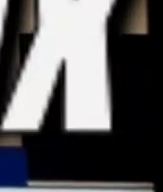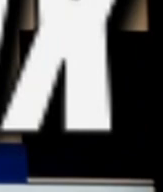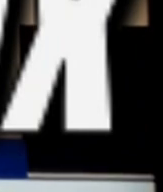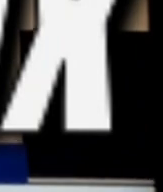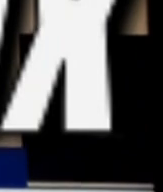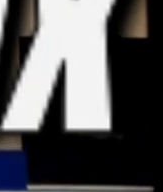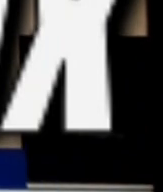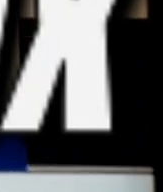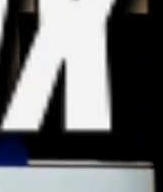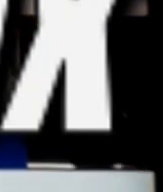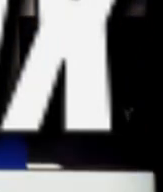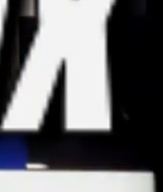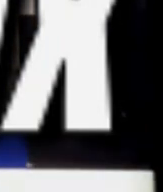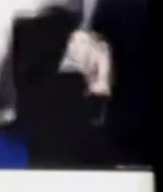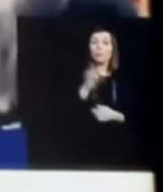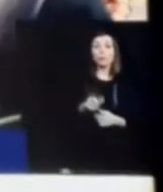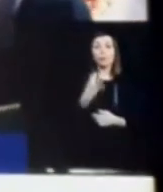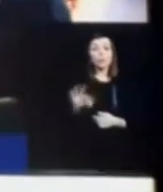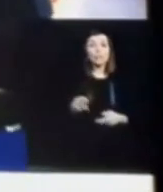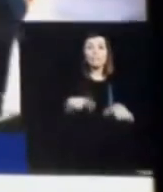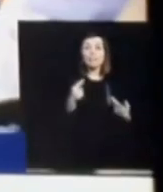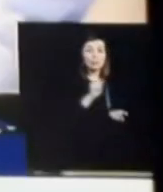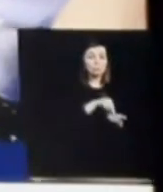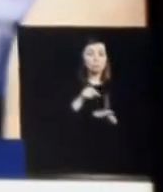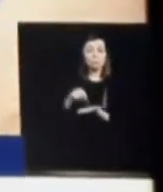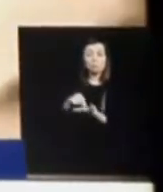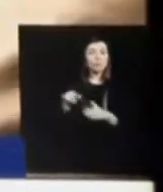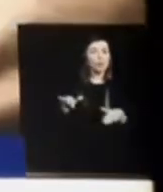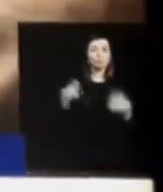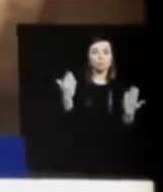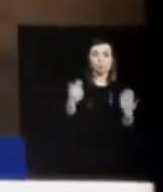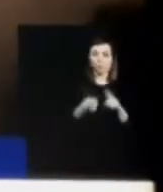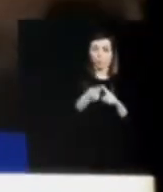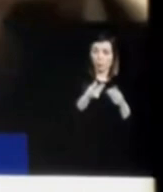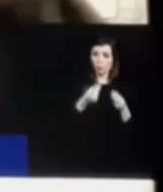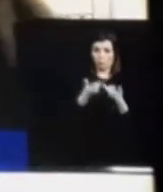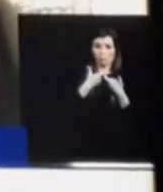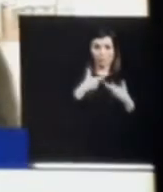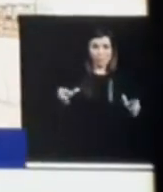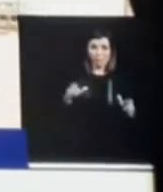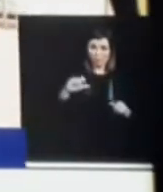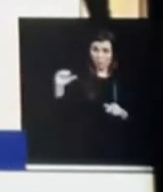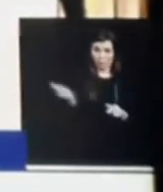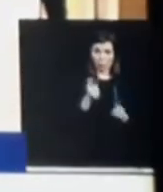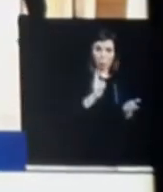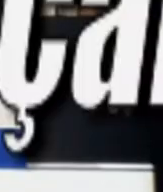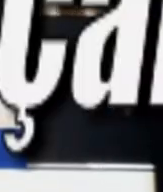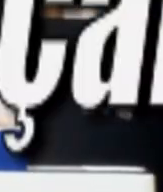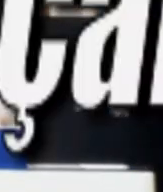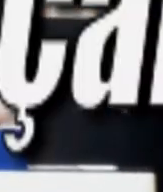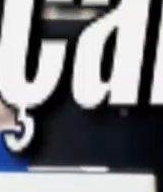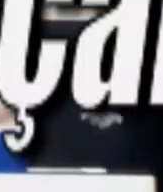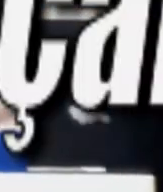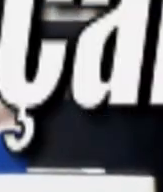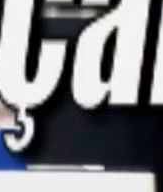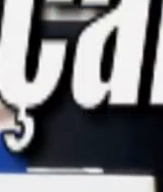Quel que soit le lieu où vivent les Françaises et les Français en situation de handicap, ils doivent pouvoir bénéficier du même service et des mêmes droits. Et c'est